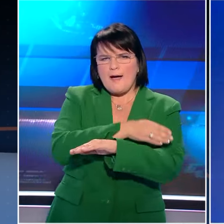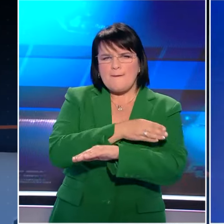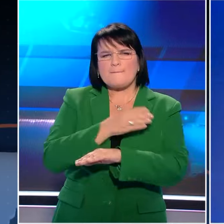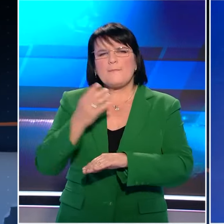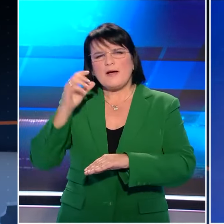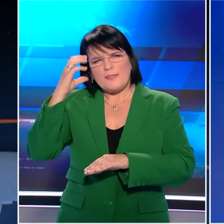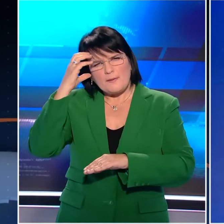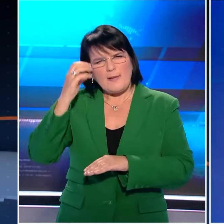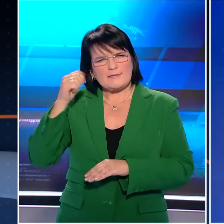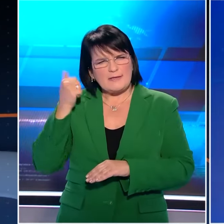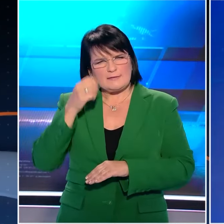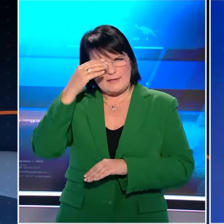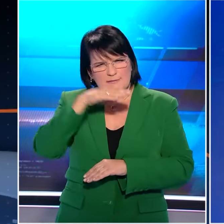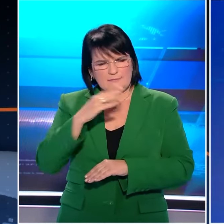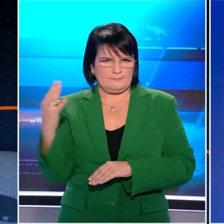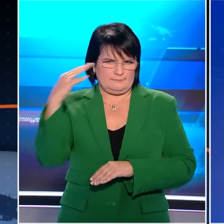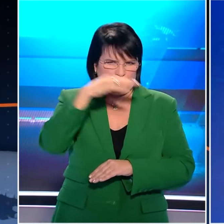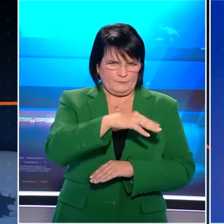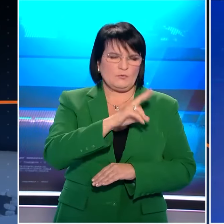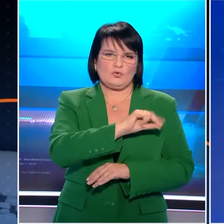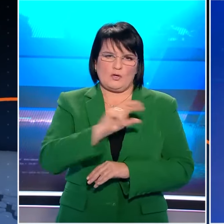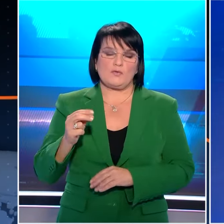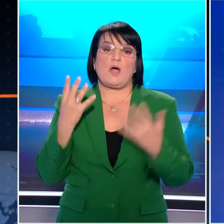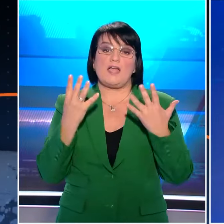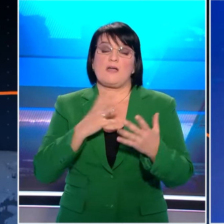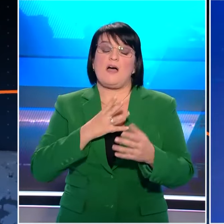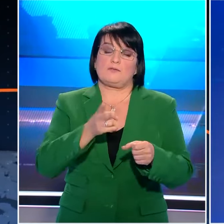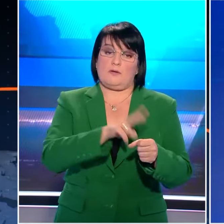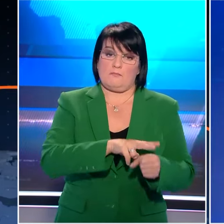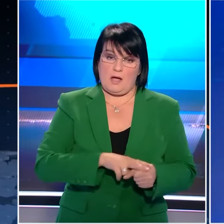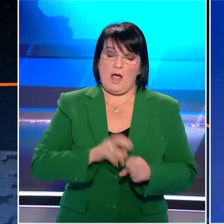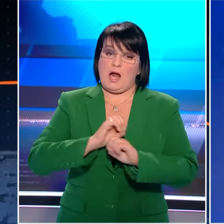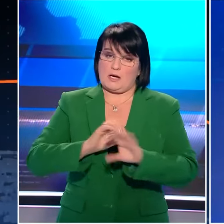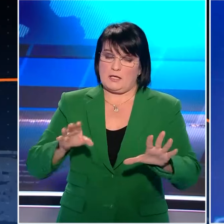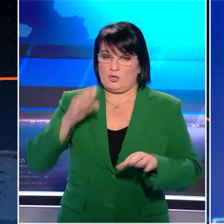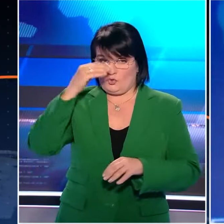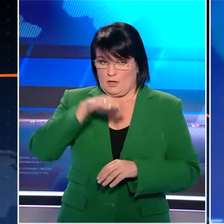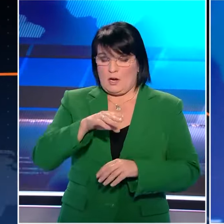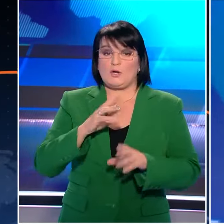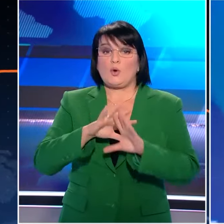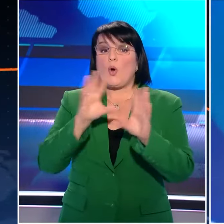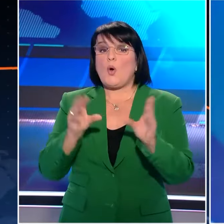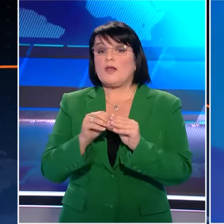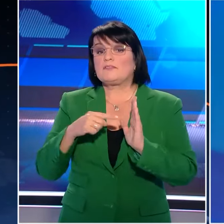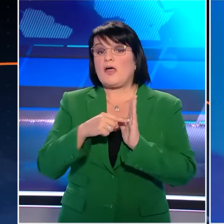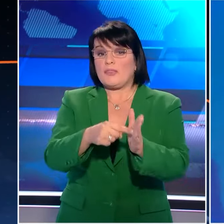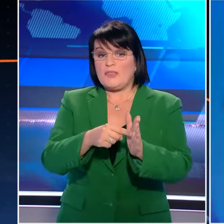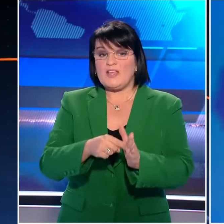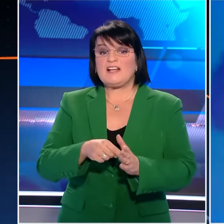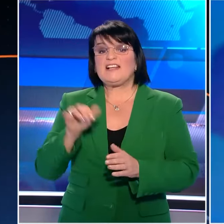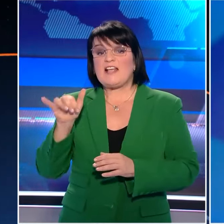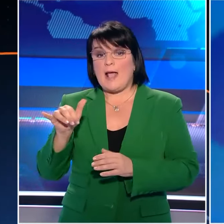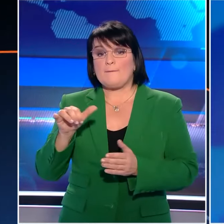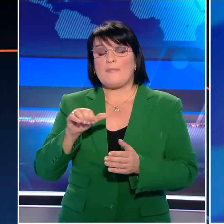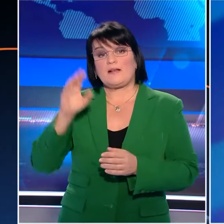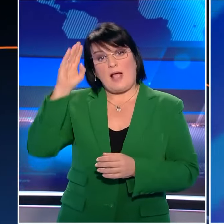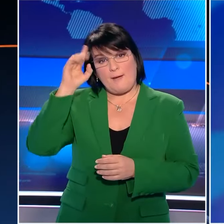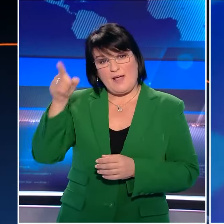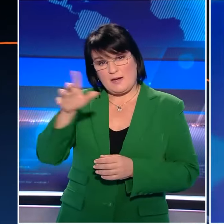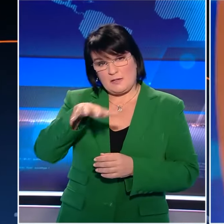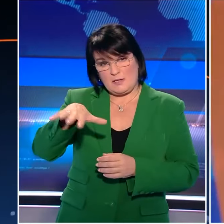ισχύως επίθεση των Ιρανών. Τουλάχιστον 9 είναι οι νεκροί, όπως ανακοίνωσε το Ιράν, και όλα αυτά την ώρα που στην Ιεμένη οι Ηνωμένες